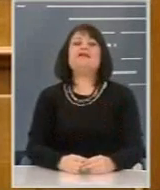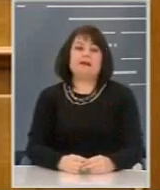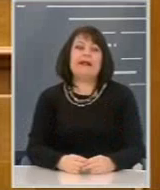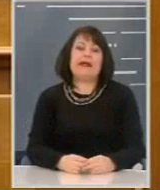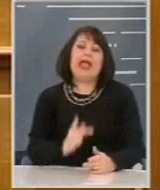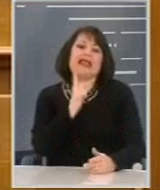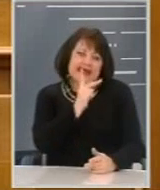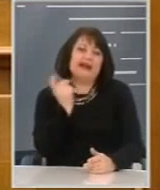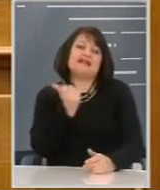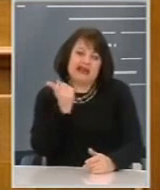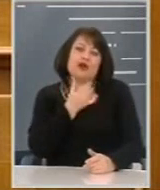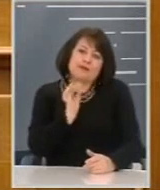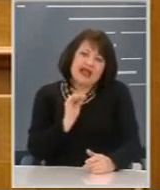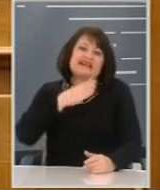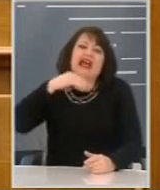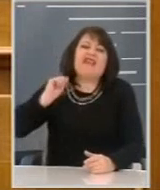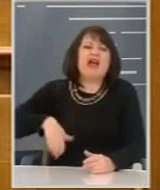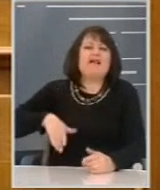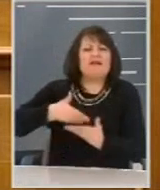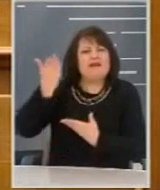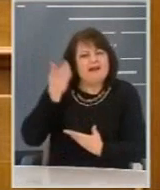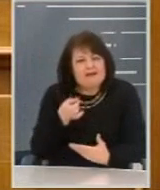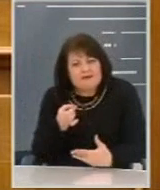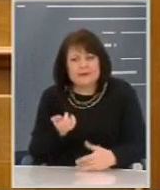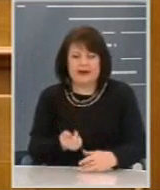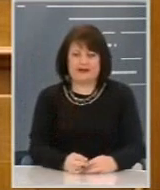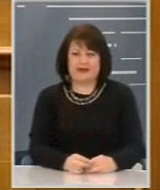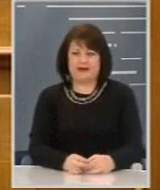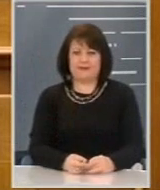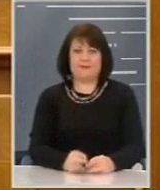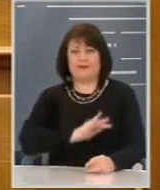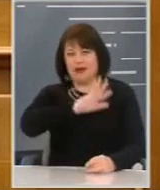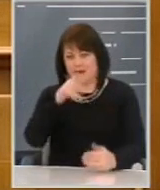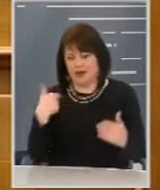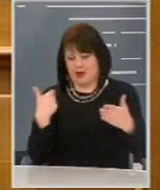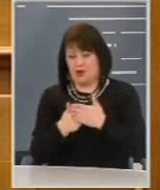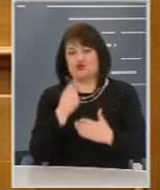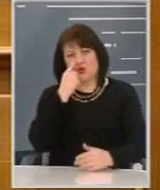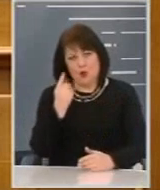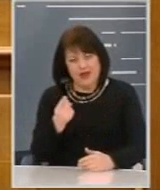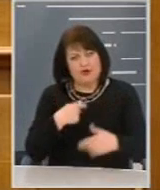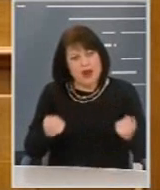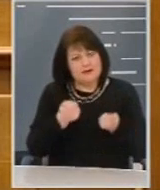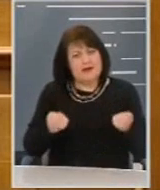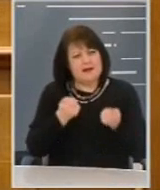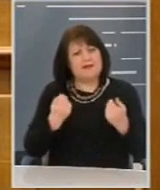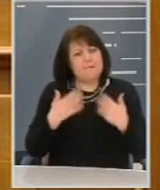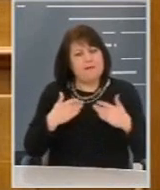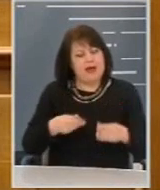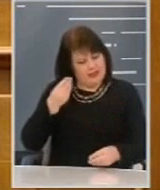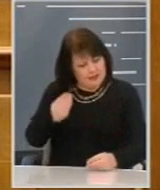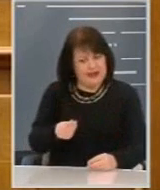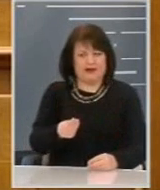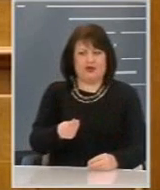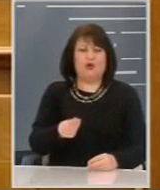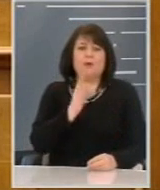πράγματι, κύριοι συνάδελφοι. Και ταυτόχρονα εκ των υστέρων, μέχρι τον Νοέμβριο, γίναν όλες οι πράξεις, τις οποίες και καταθέτω,